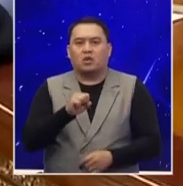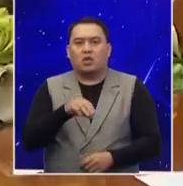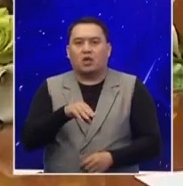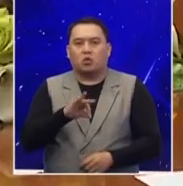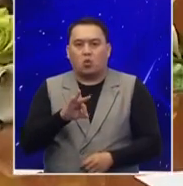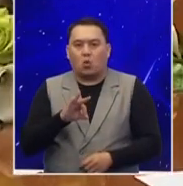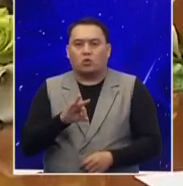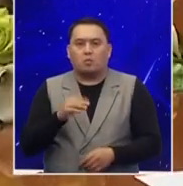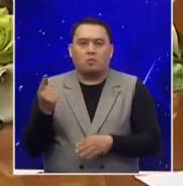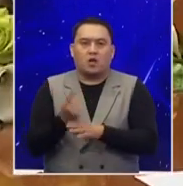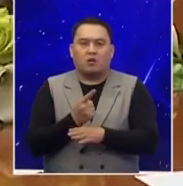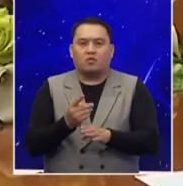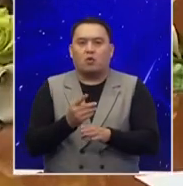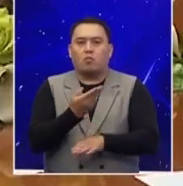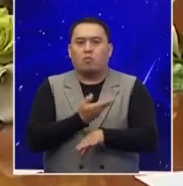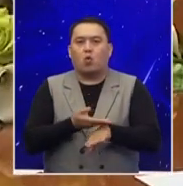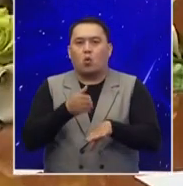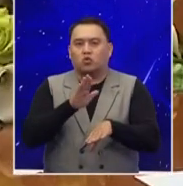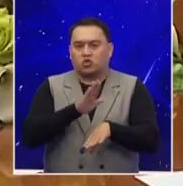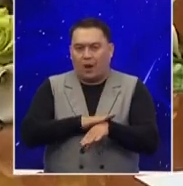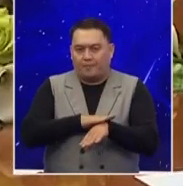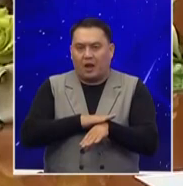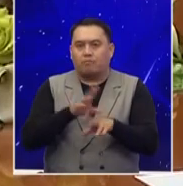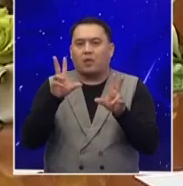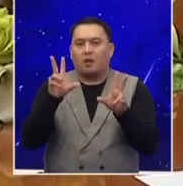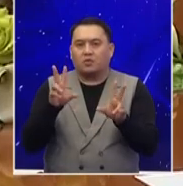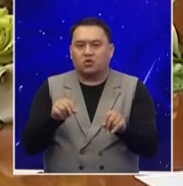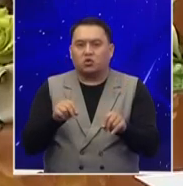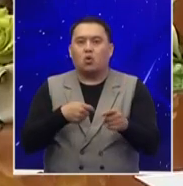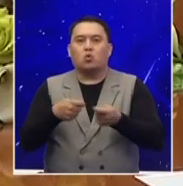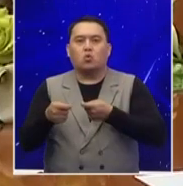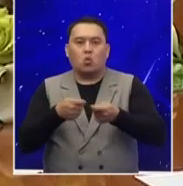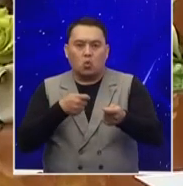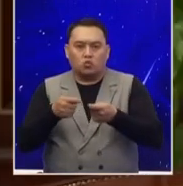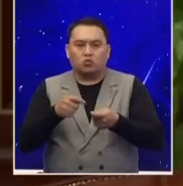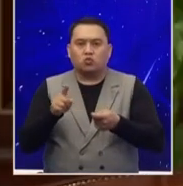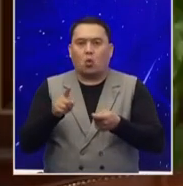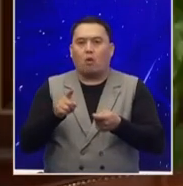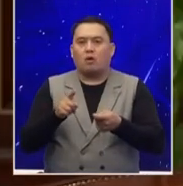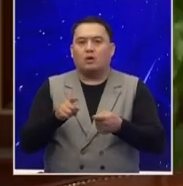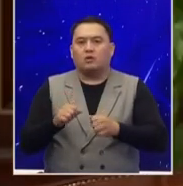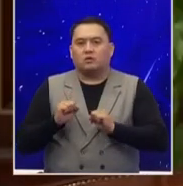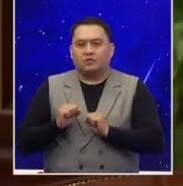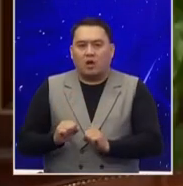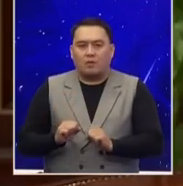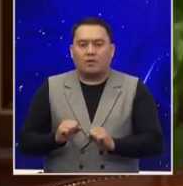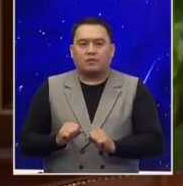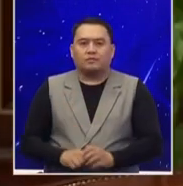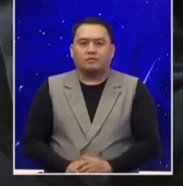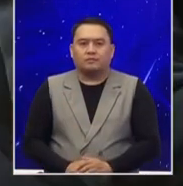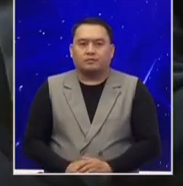угрожает НАТО и в первую очередь Польша. Он пообещал, что власти окажут сопротивление в случае